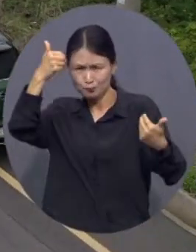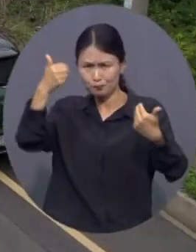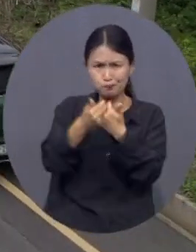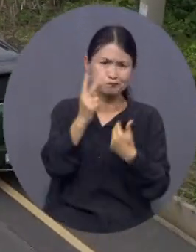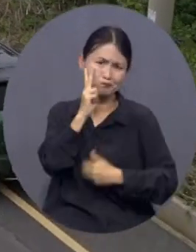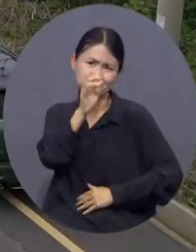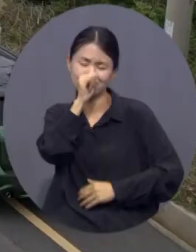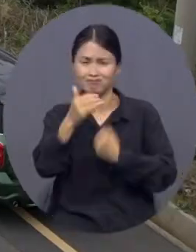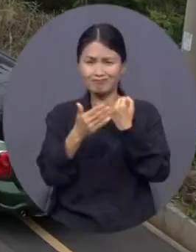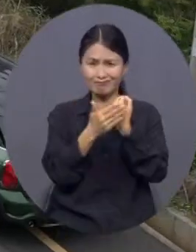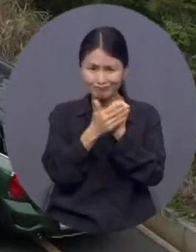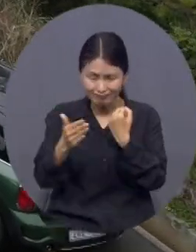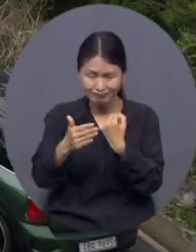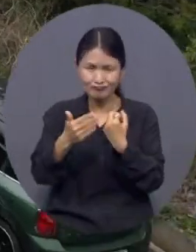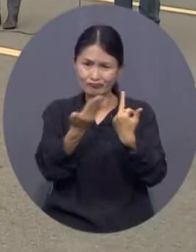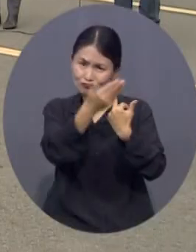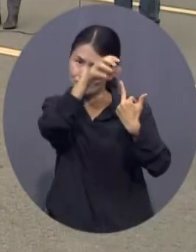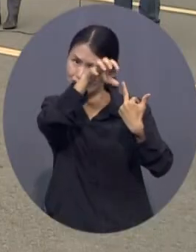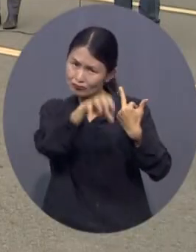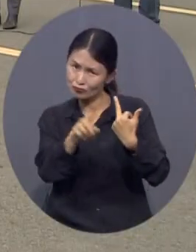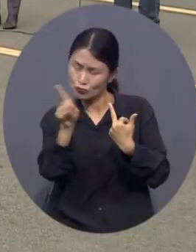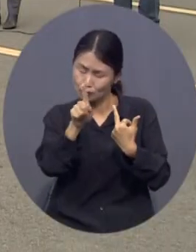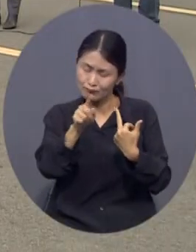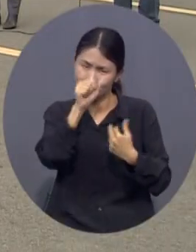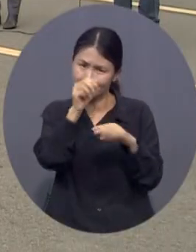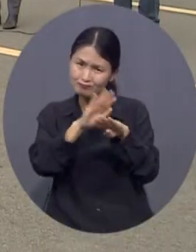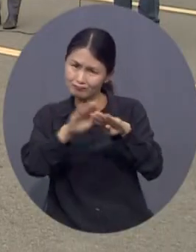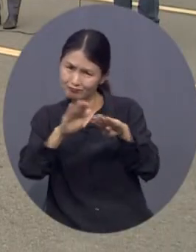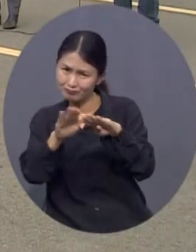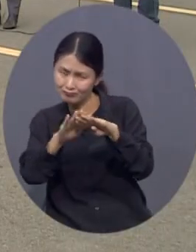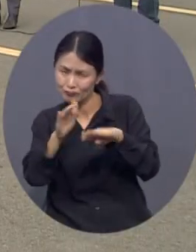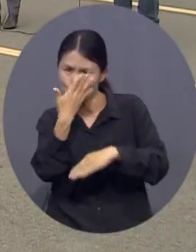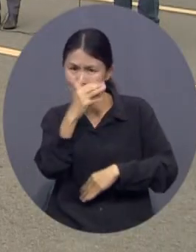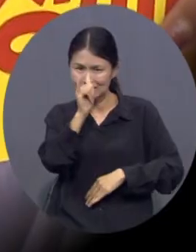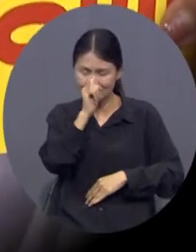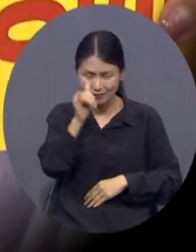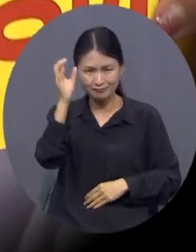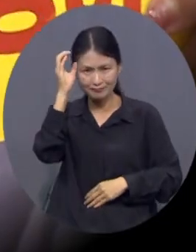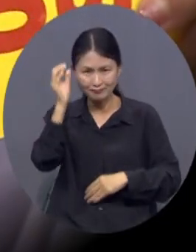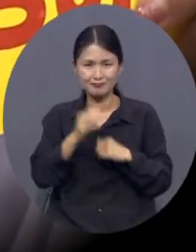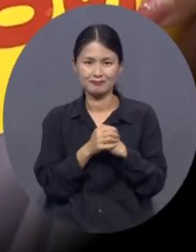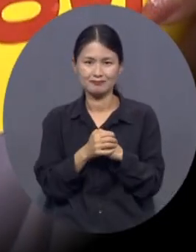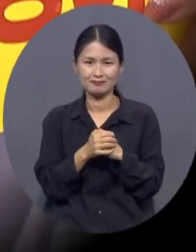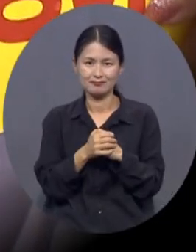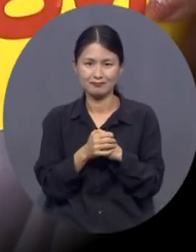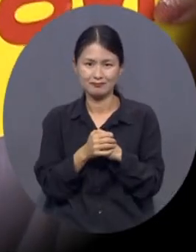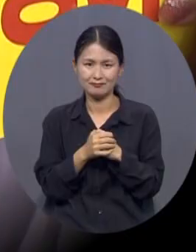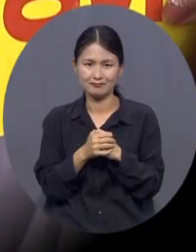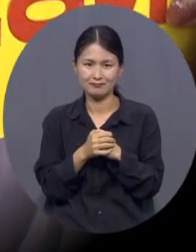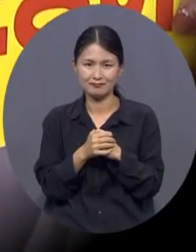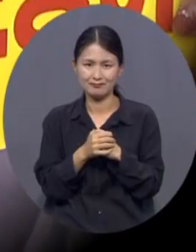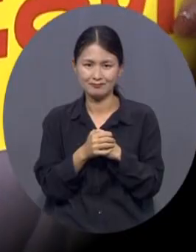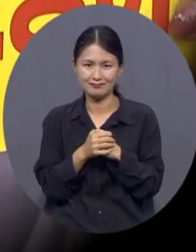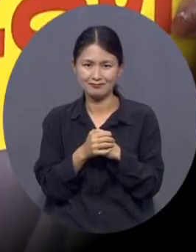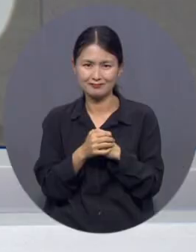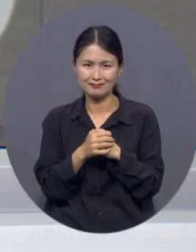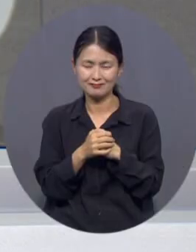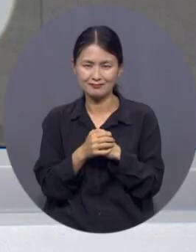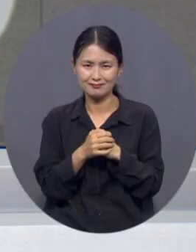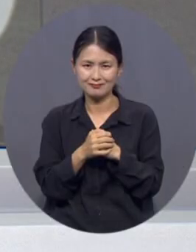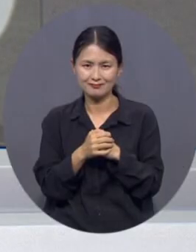심한 상황이어서 제주도가 어떤 해법을 마련할지 주목됩니다. MBC 뉴스 송원일입니다.